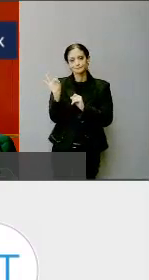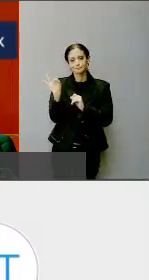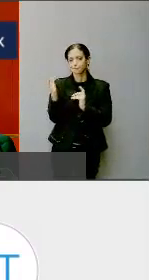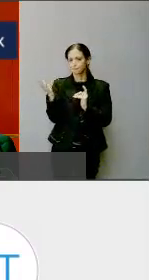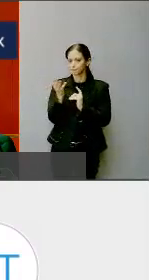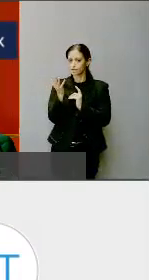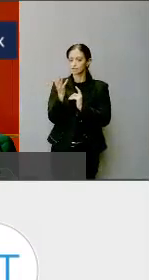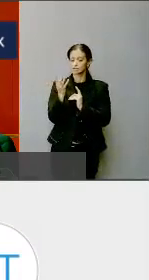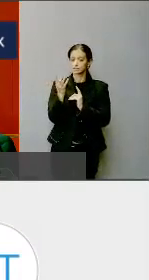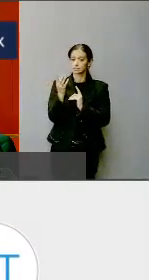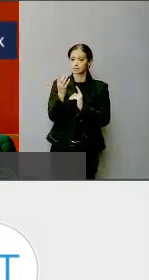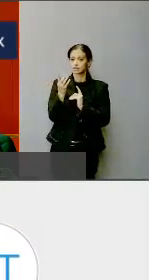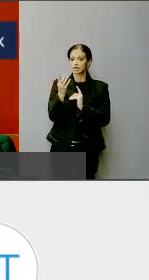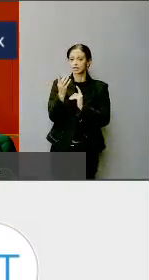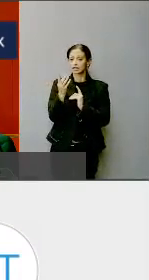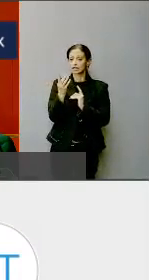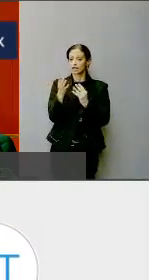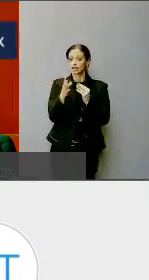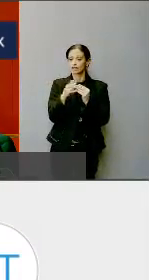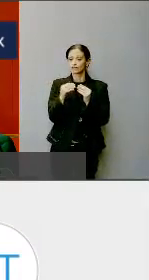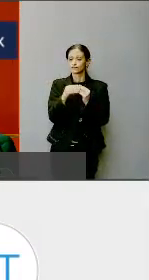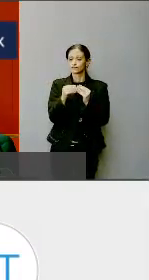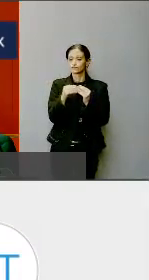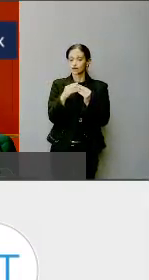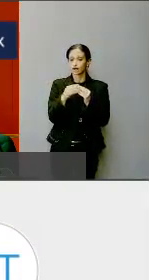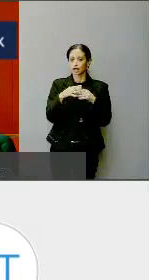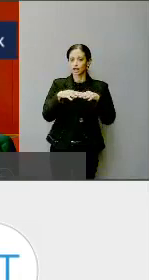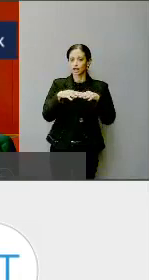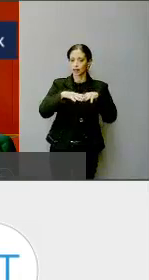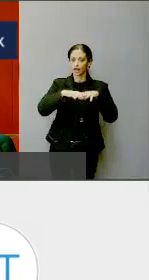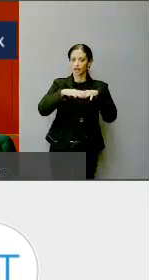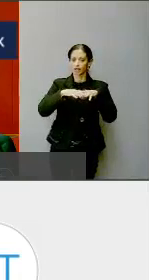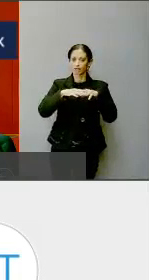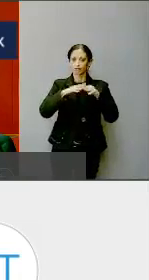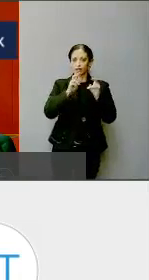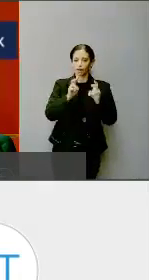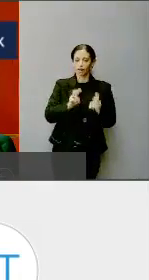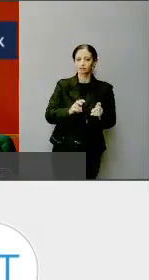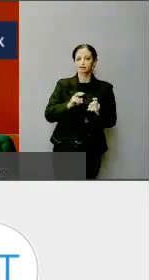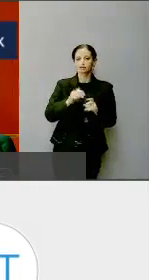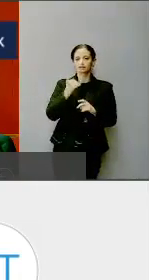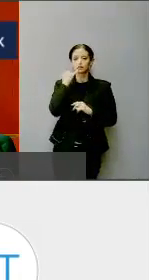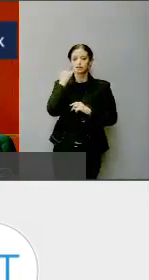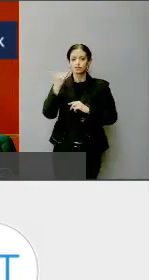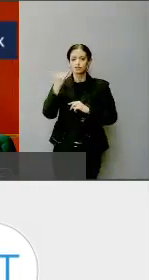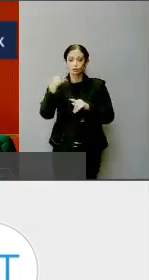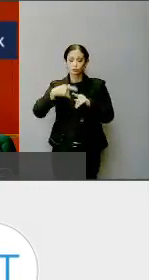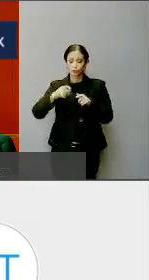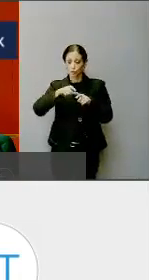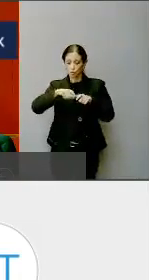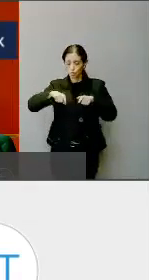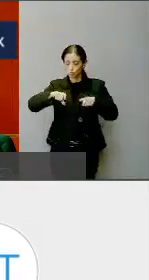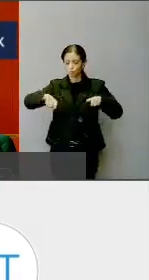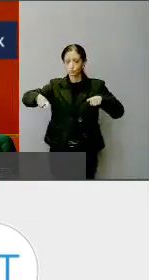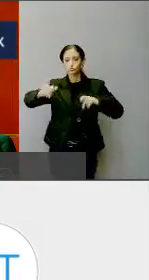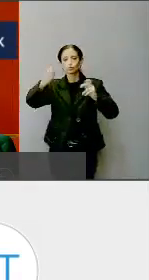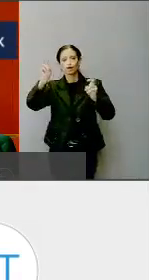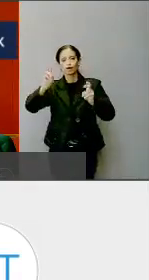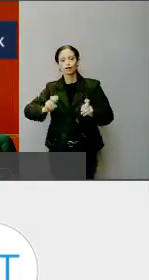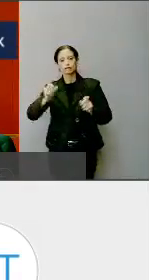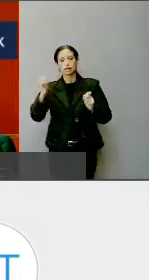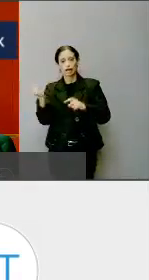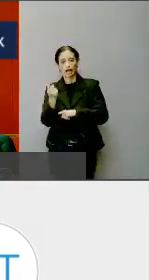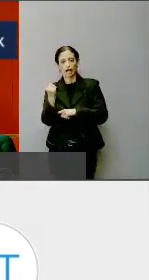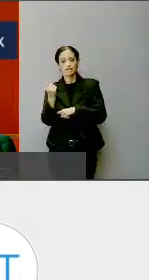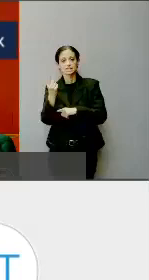la realizzazione di reti elettriche e telefoniche e delle condutture elettriche di gas e fognarie al servizio anche